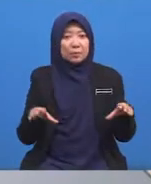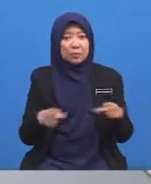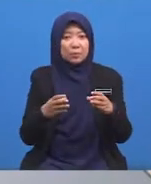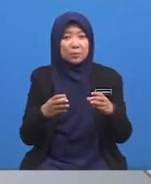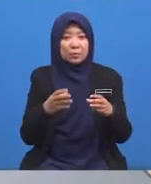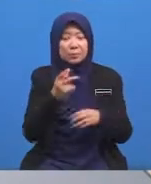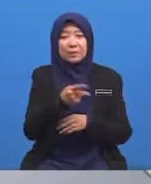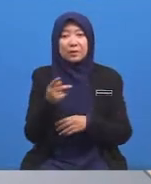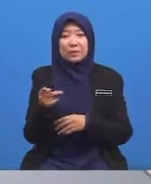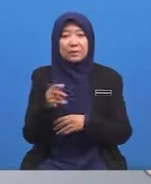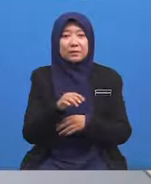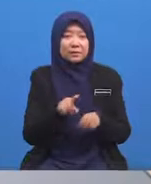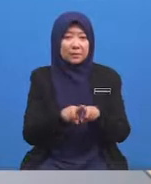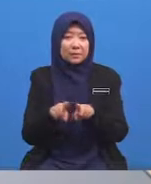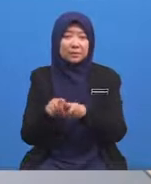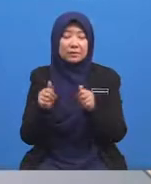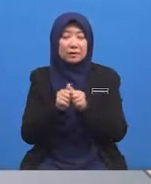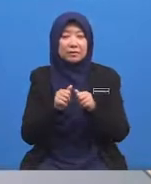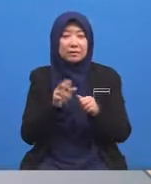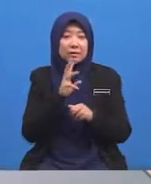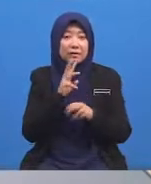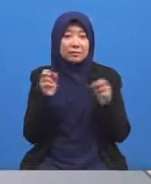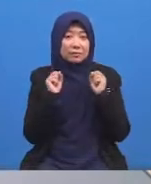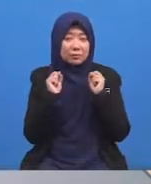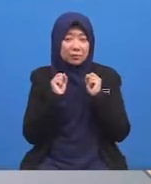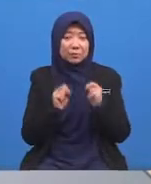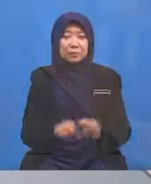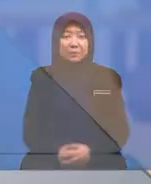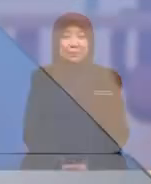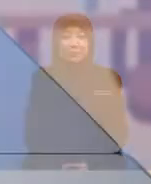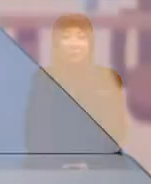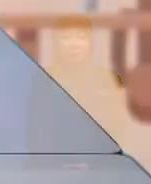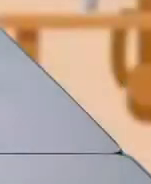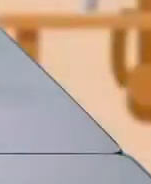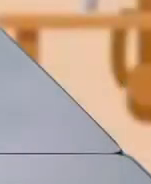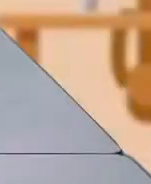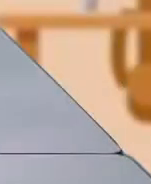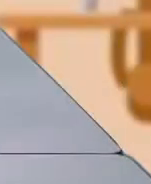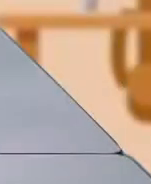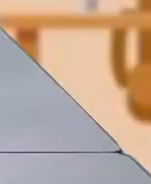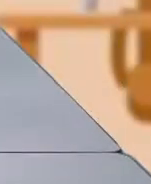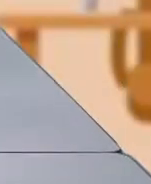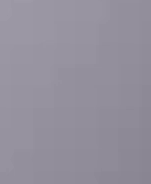Sekarang, cikgu akan lakukan perkara yang sama dengan air sejuk ini.